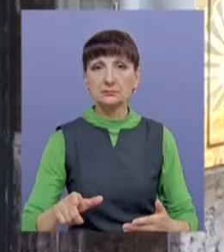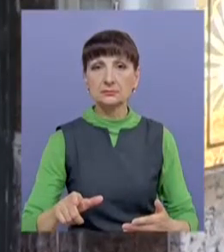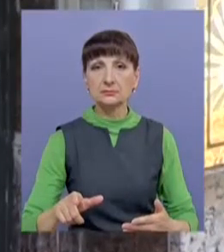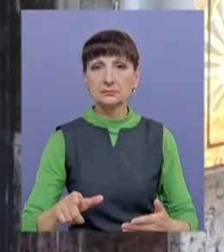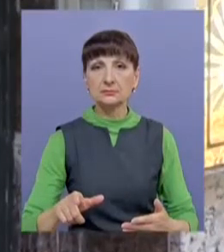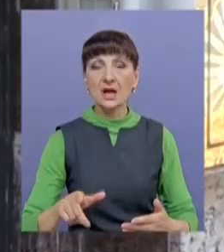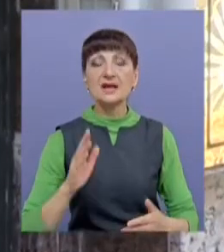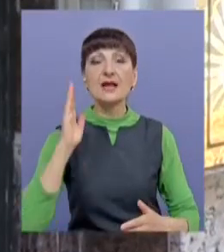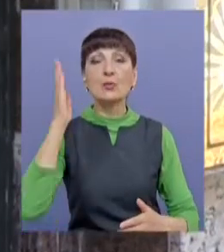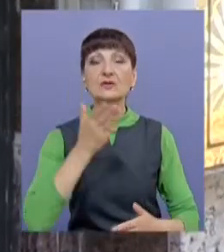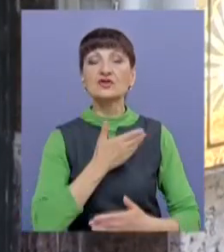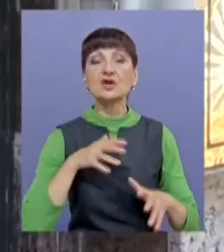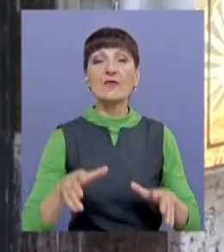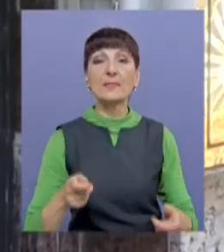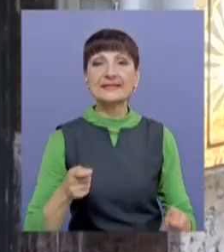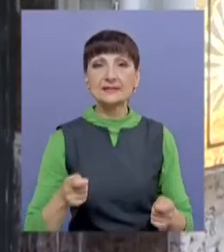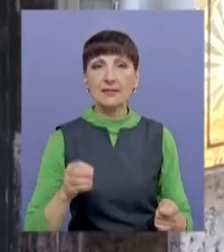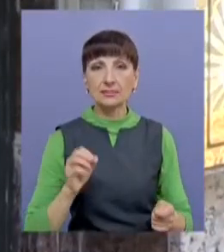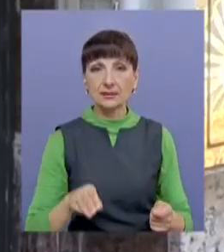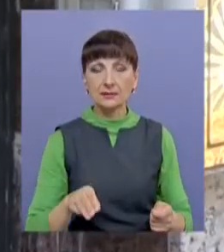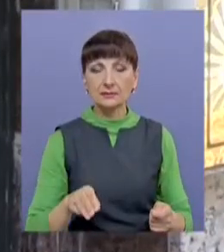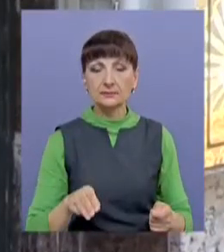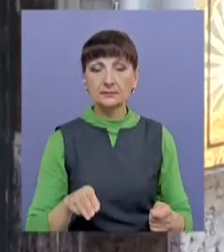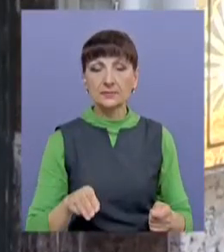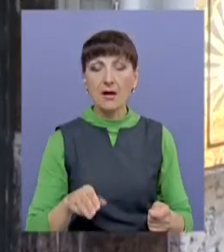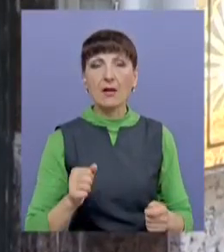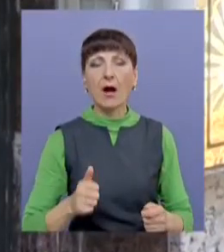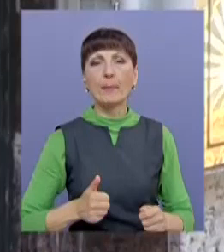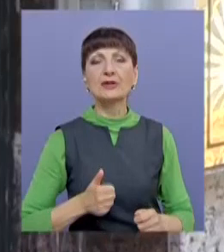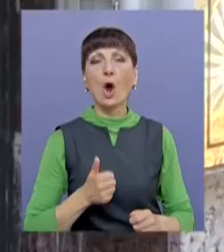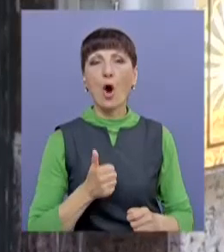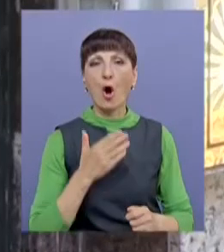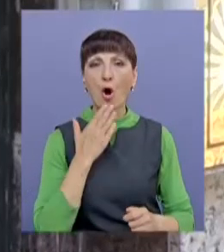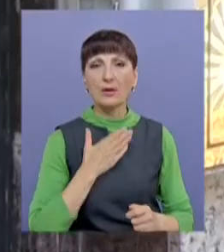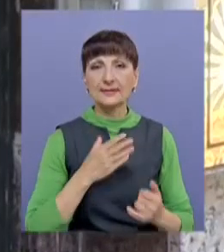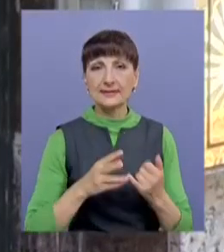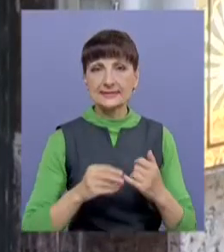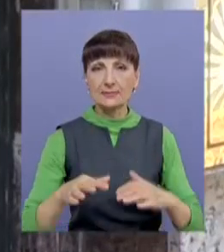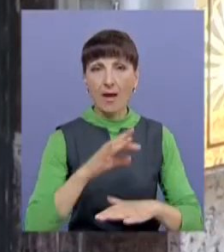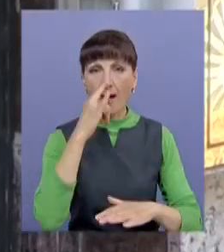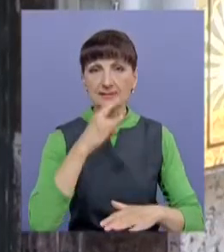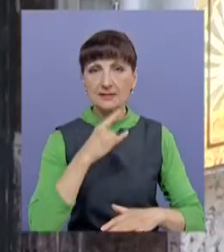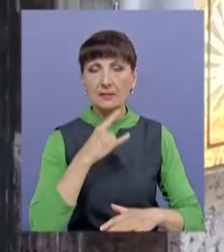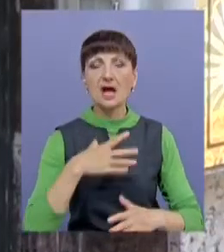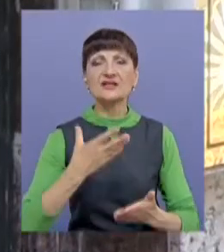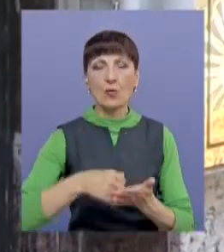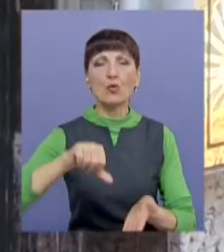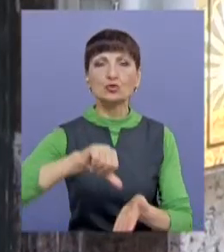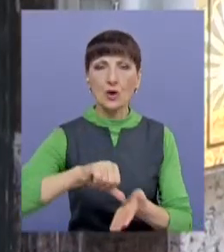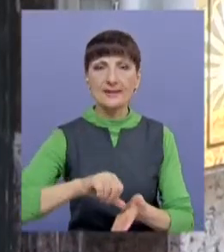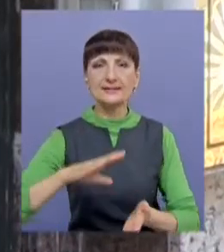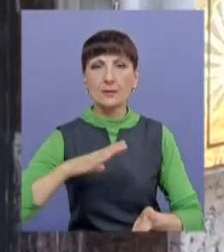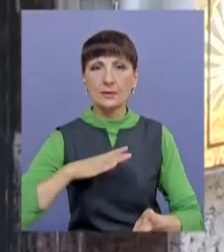за будущего нашего президента, как патриоты нашей страны, проявляют свое участие